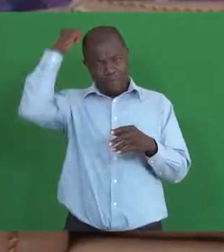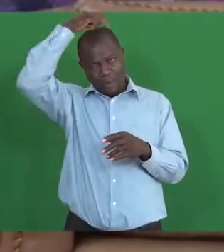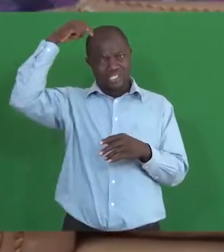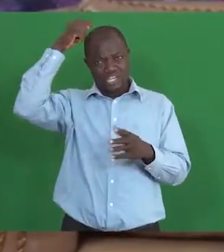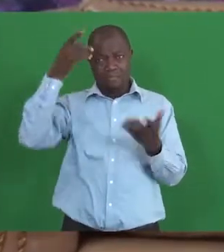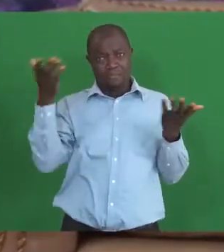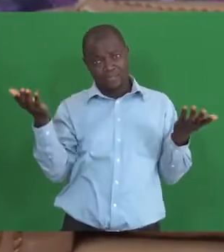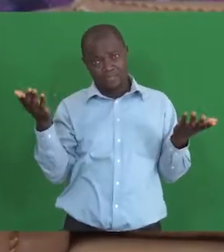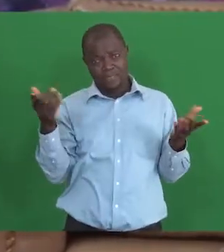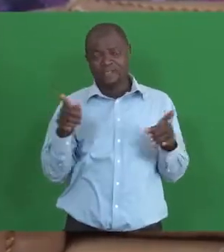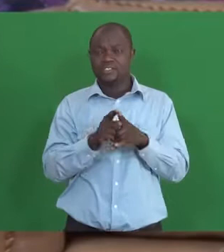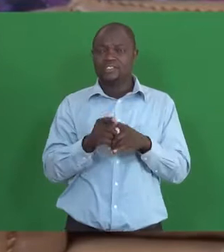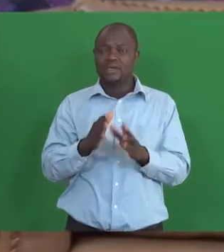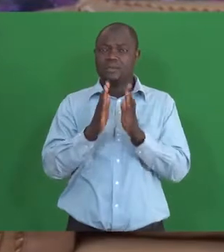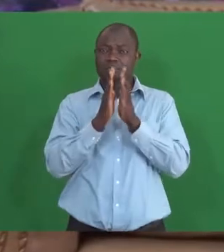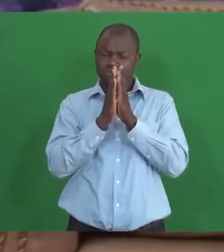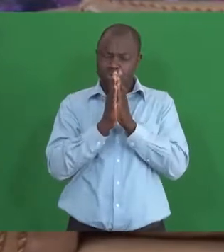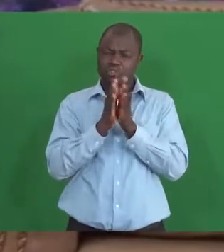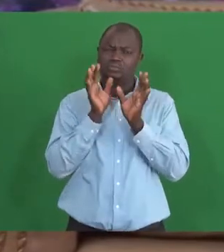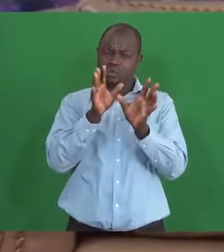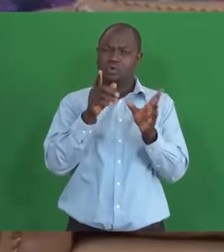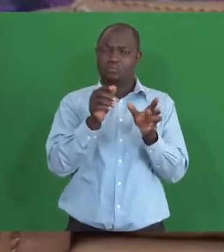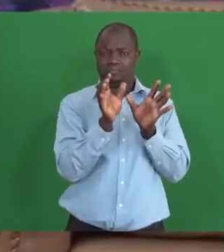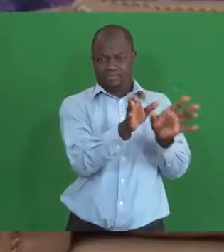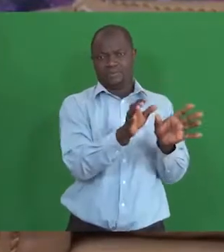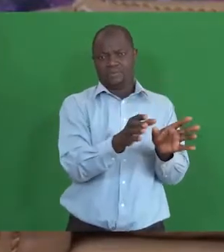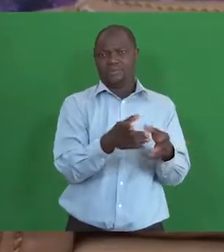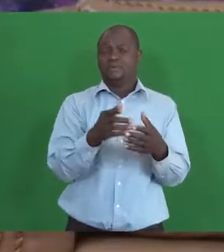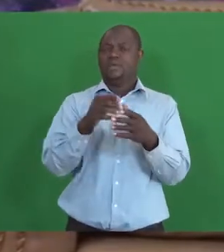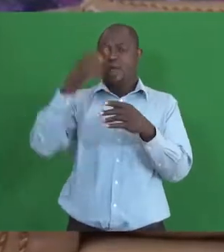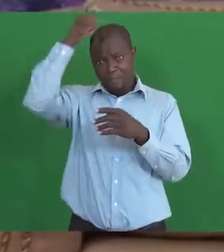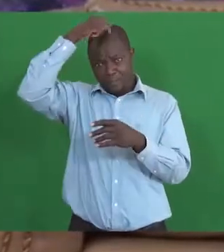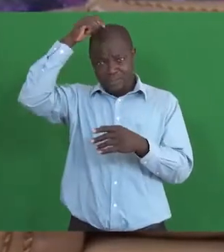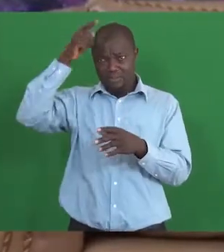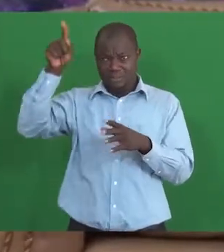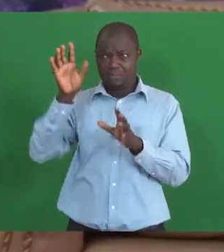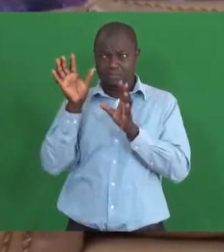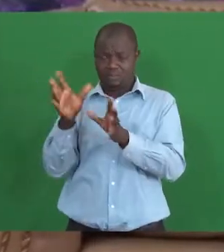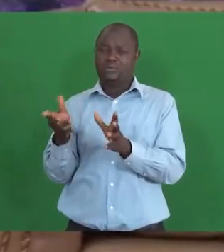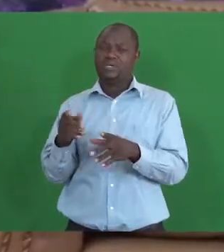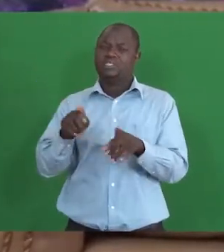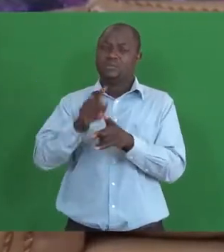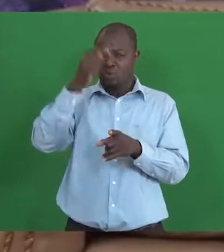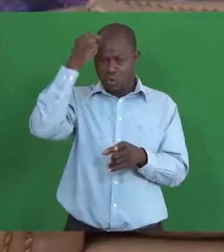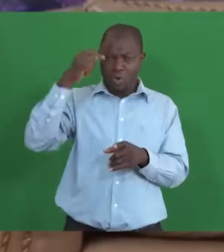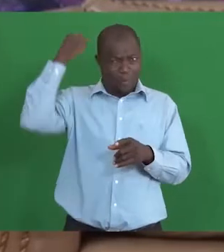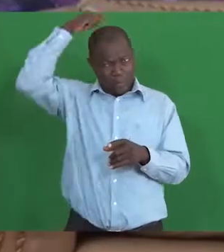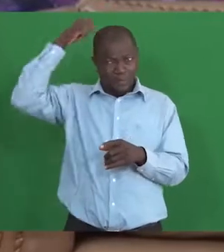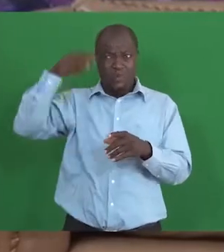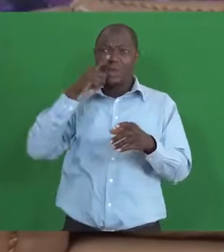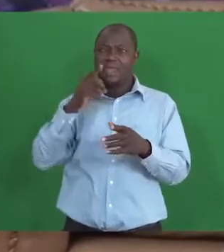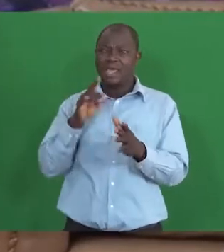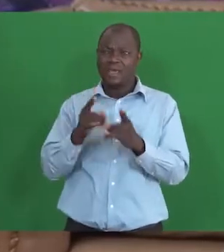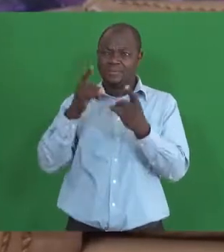chechimuslimu, handitika. Makristu makristu, mamuslimu mamuslimu. Mamuslimu munoziva kuti kana nguva yavo yekunamata ikasvika, kunyange muri